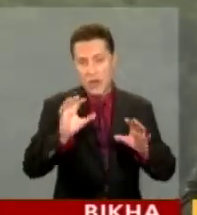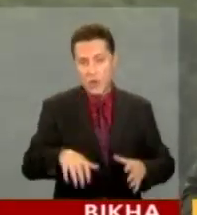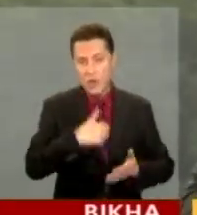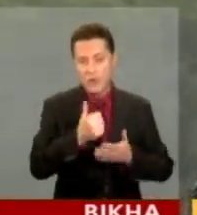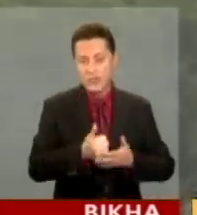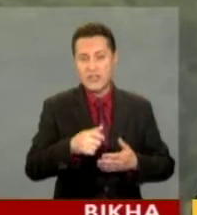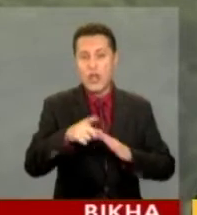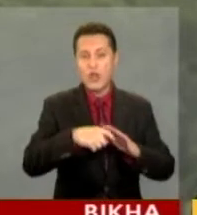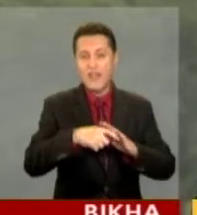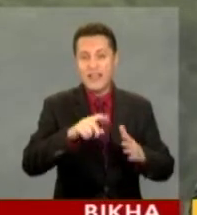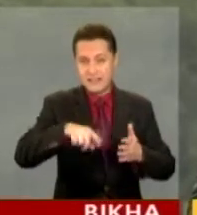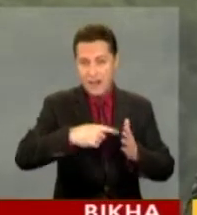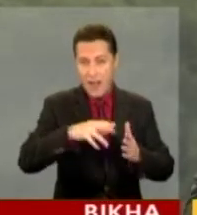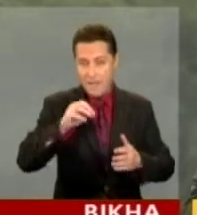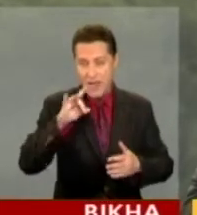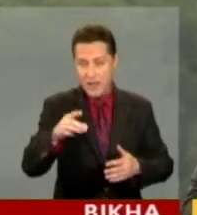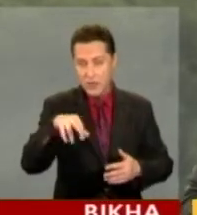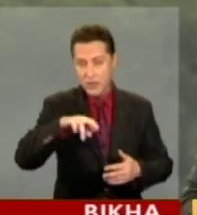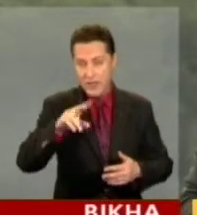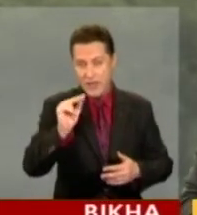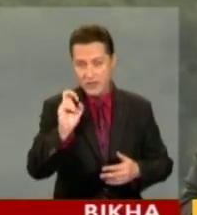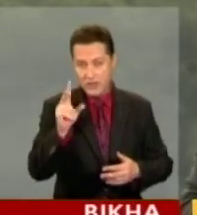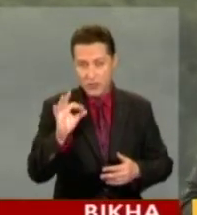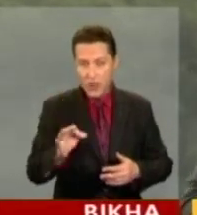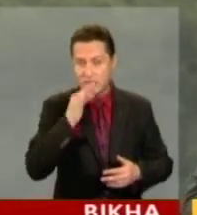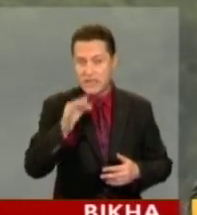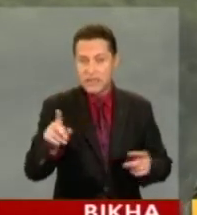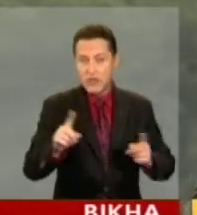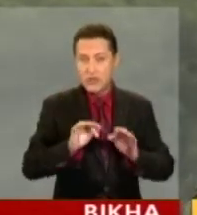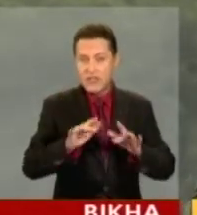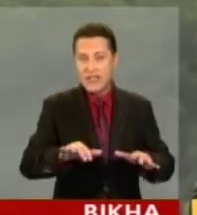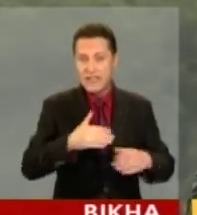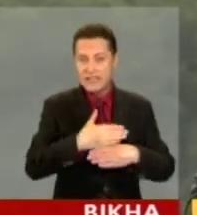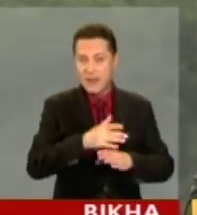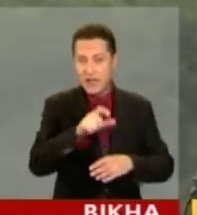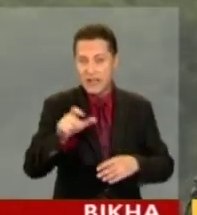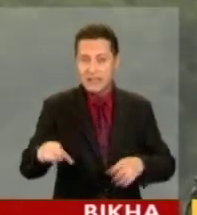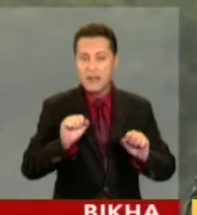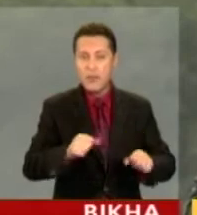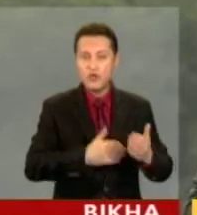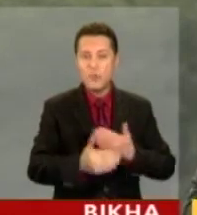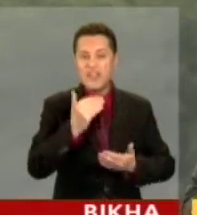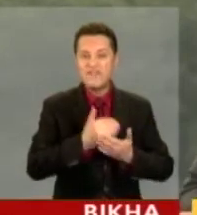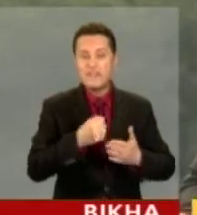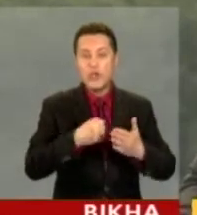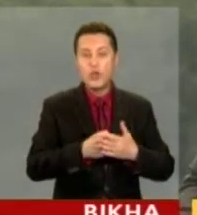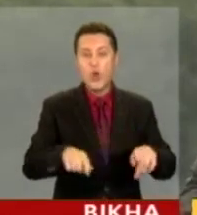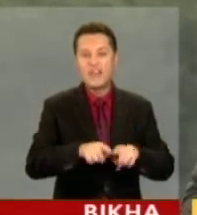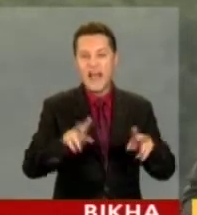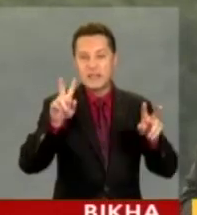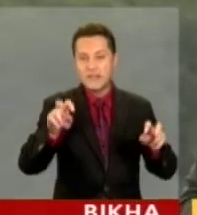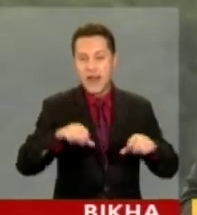Олександр Лук'янченко заявив, що дії сепаратистів можуть в найближчим часом призвести до так званої